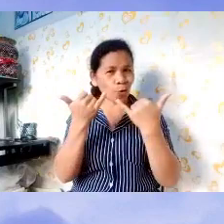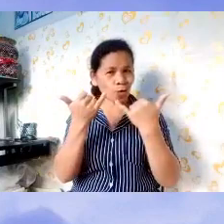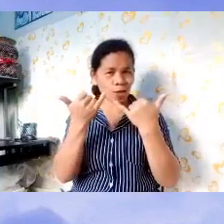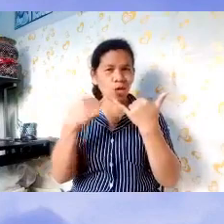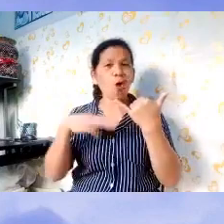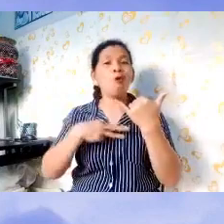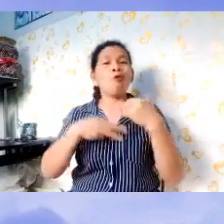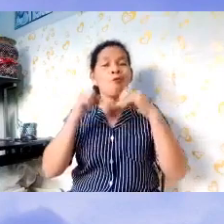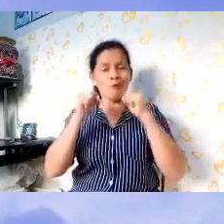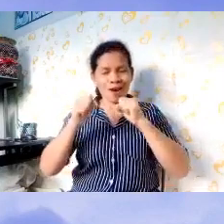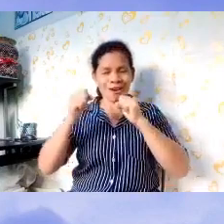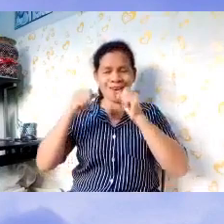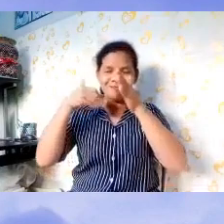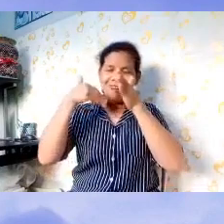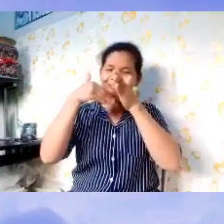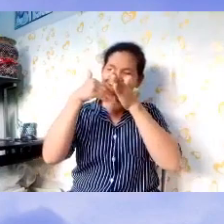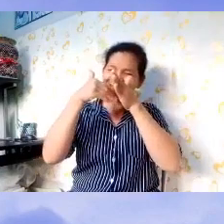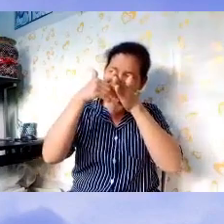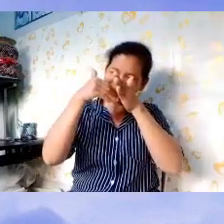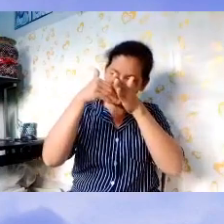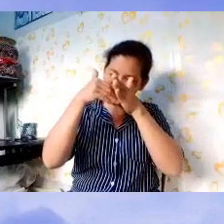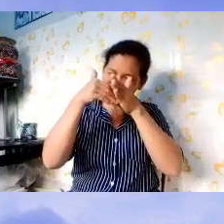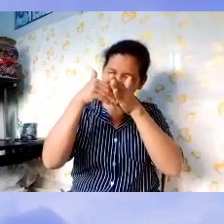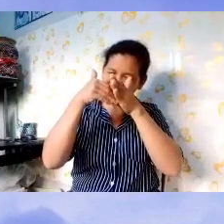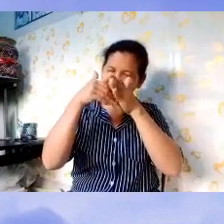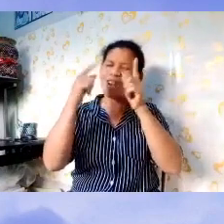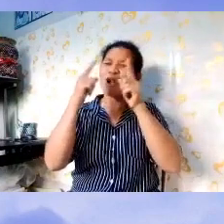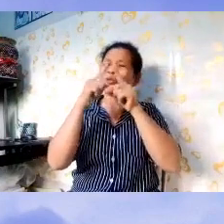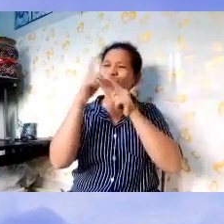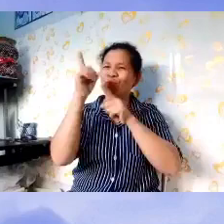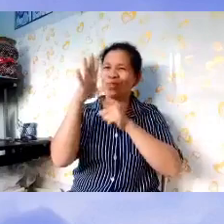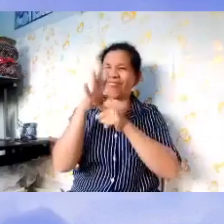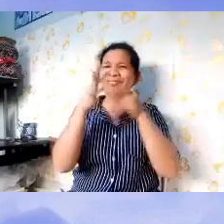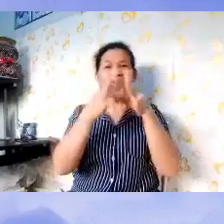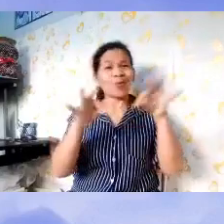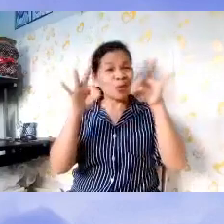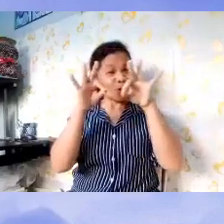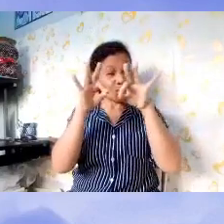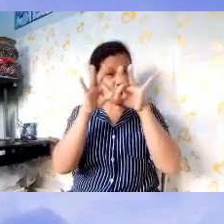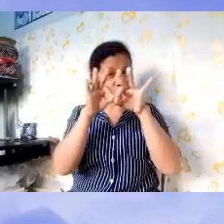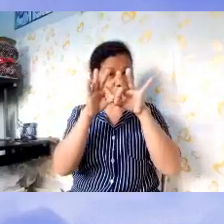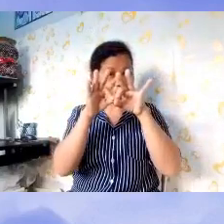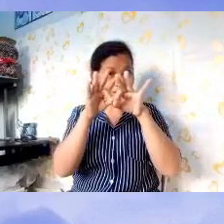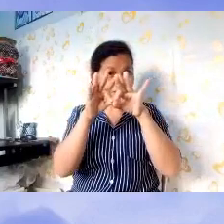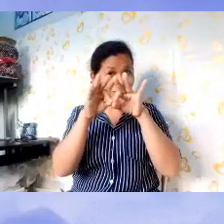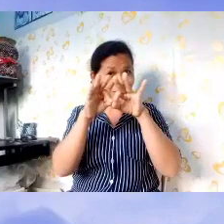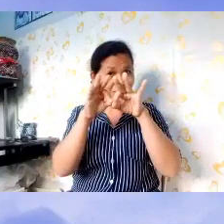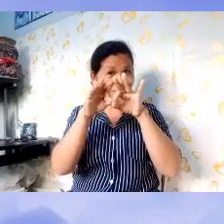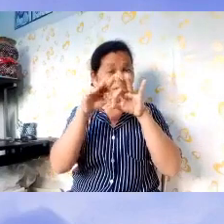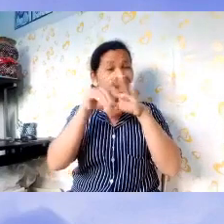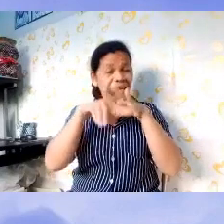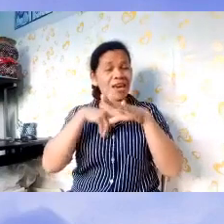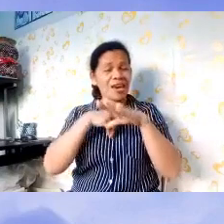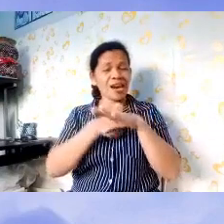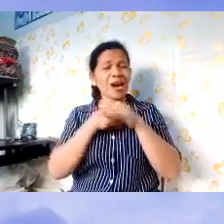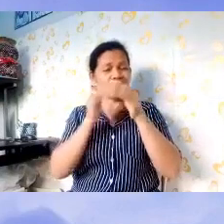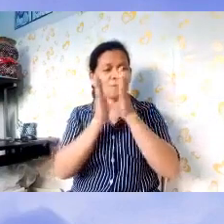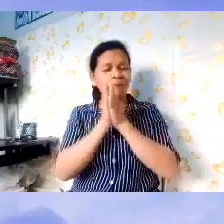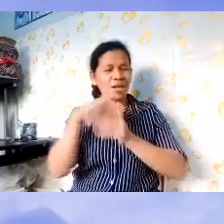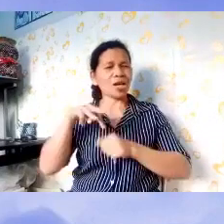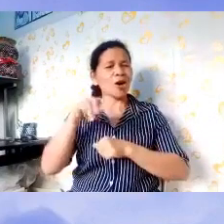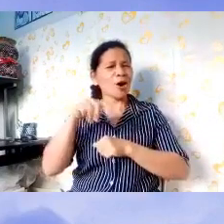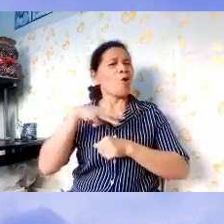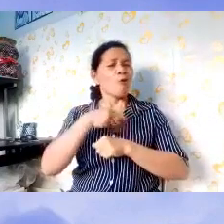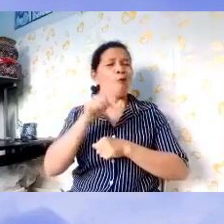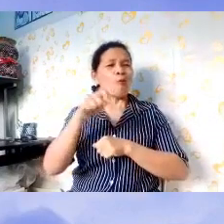malapit tayo sa Diyos. Kaya napakalaga po talaga sa ating panalangin, hindi lang po tayo nagsasalita, nakikinig din po tayo.